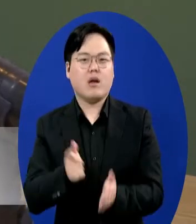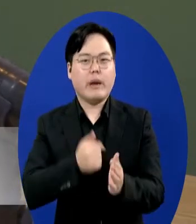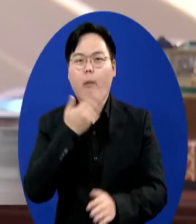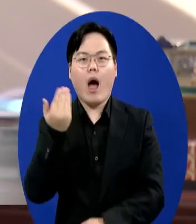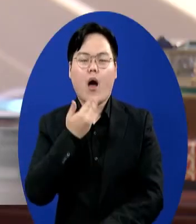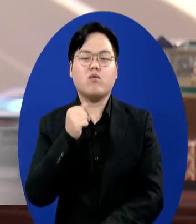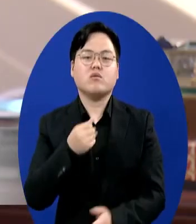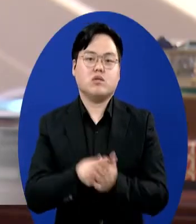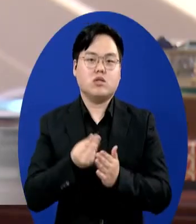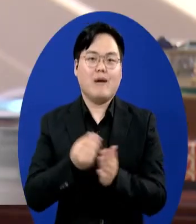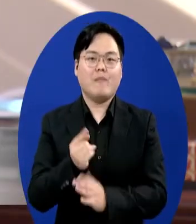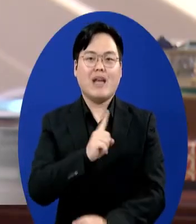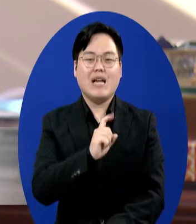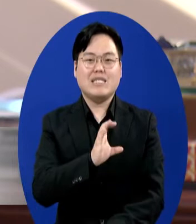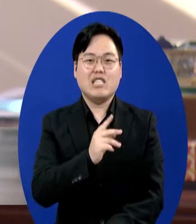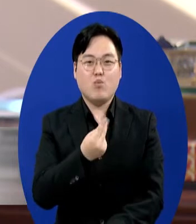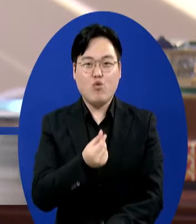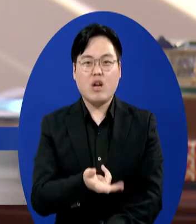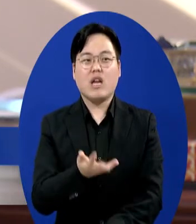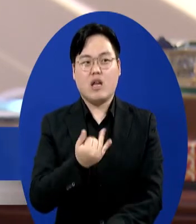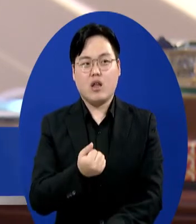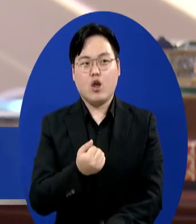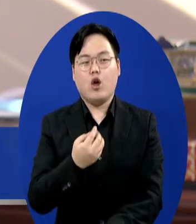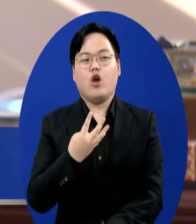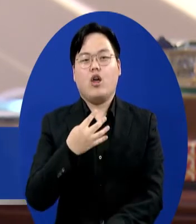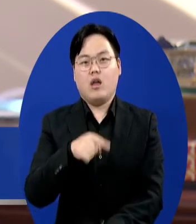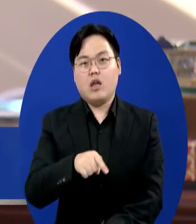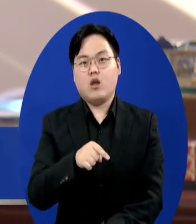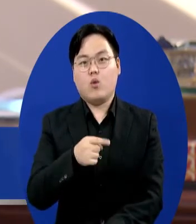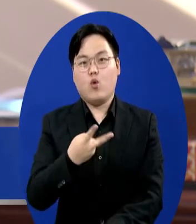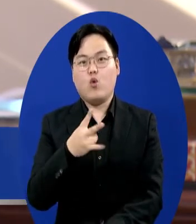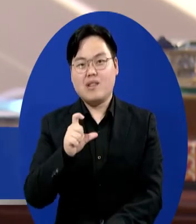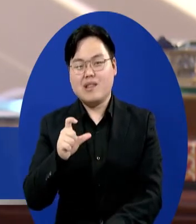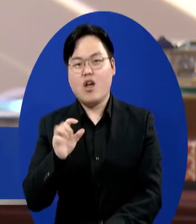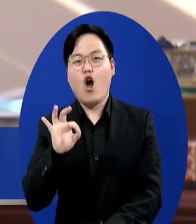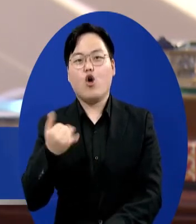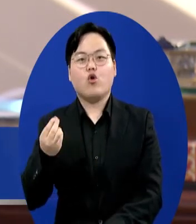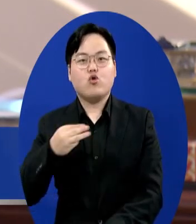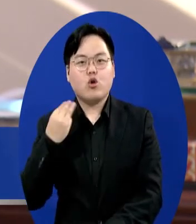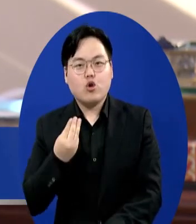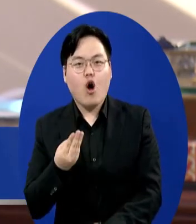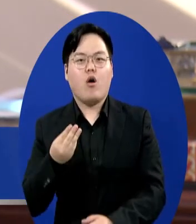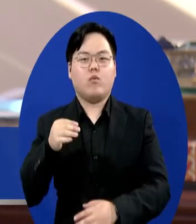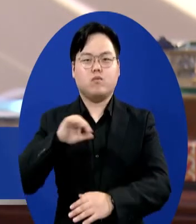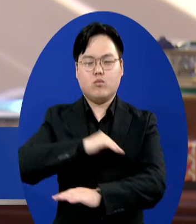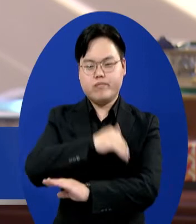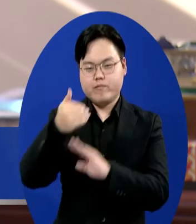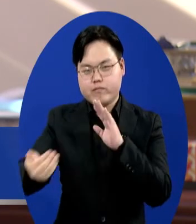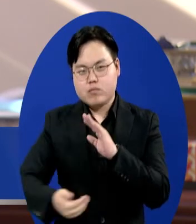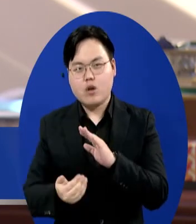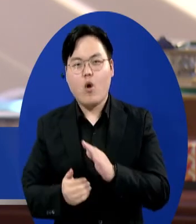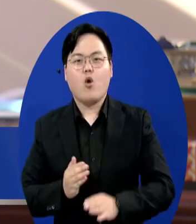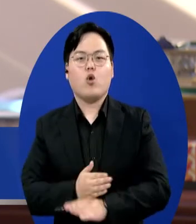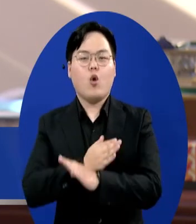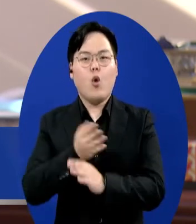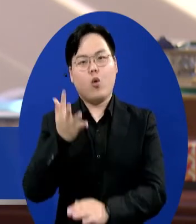байхгүй. Жисийн үн одоо түгэн хэмжээнд гэрсэн яг энэ үед бол тэгээ оюут толгой төсөл юм ба 70 уурхан бүтээн байгуулалт тэ одоо дуусч